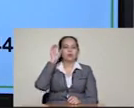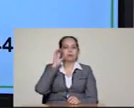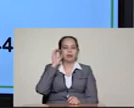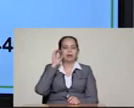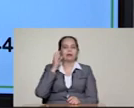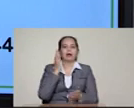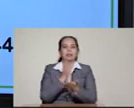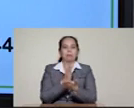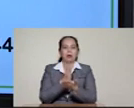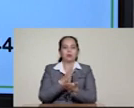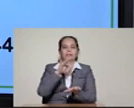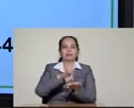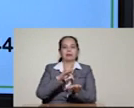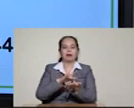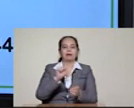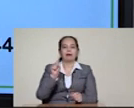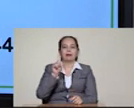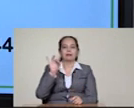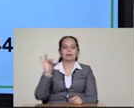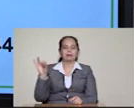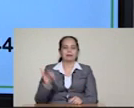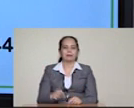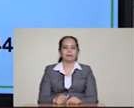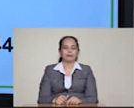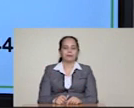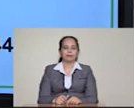Узбекистан расположен в Центральной Азии.